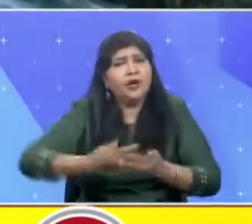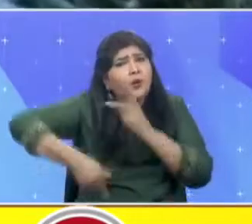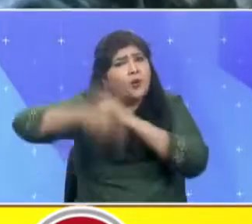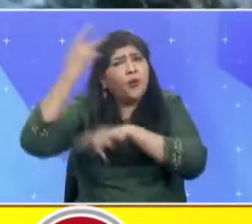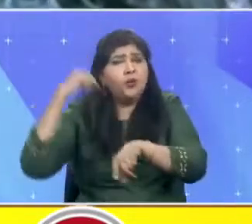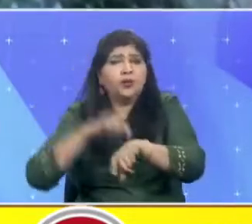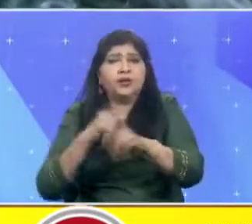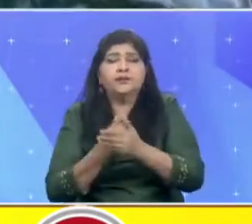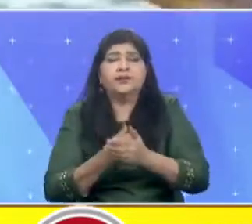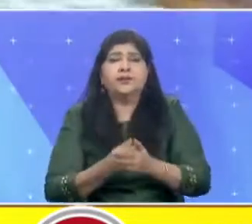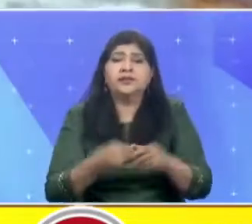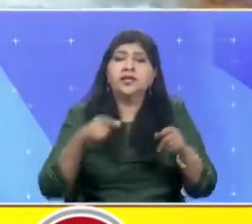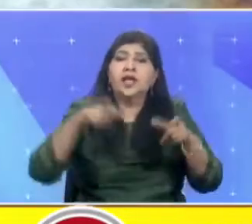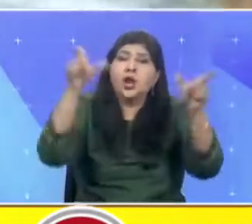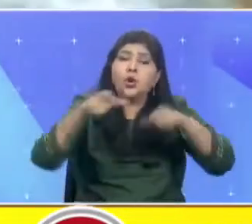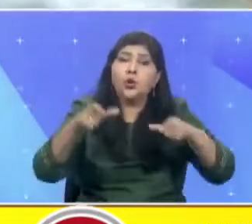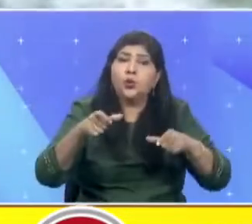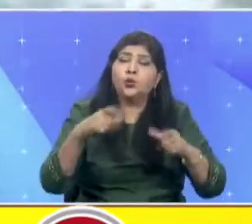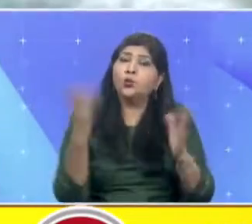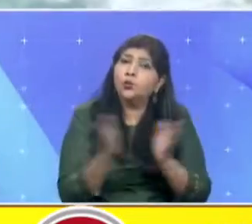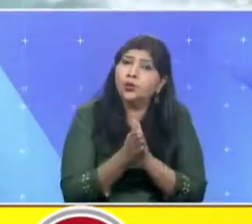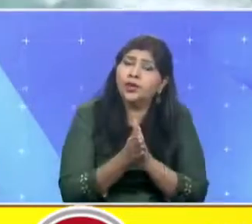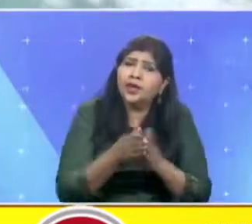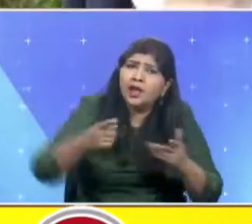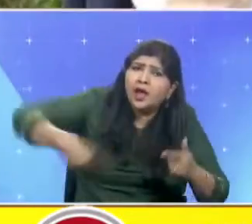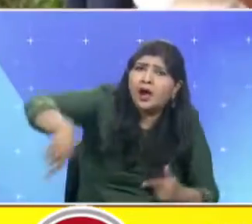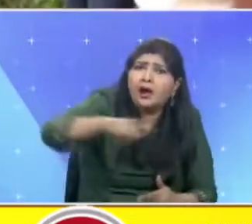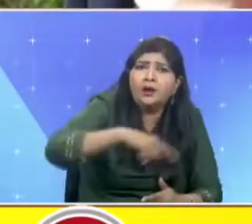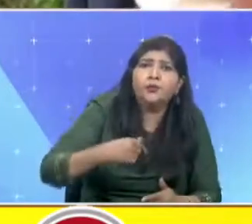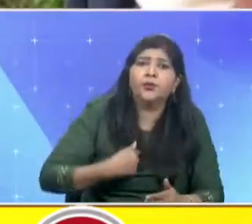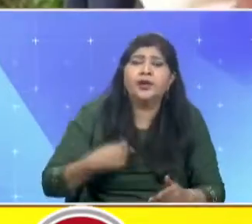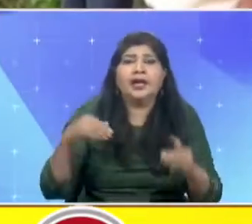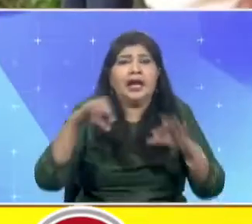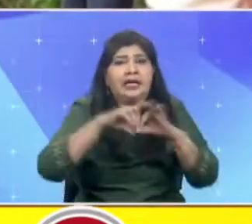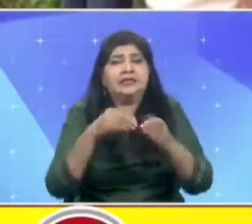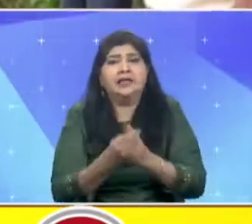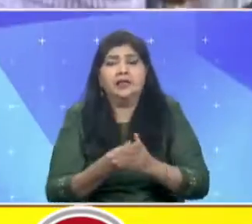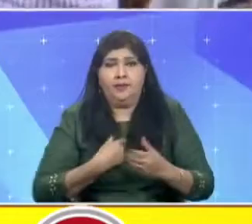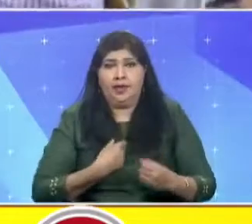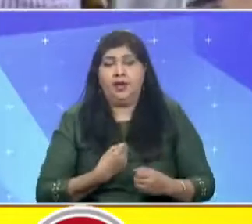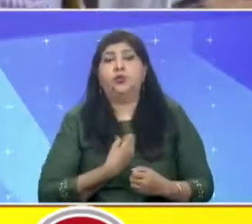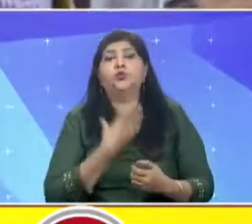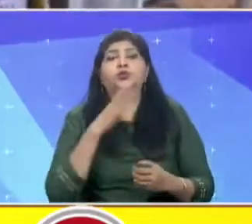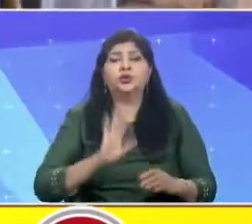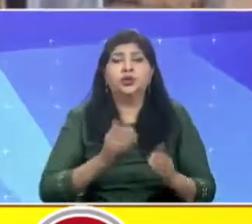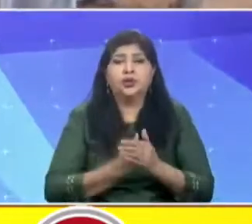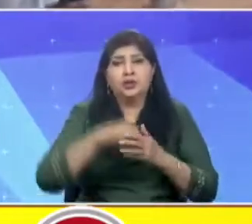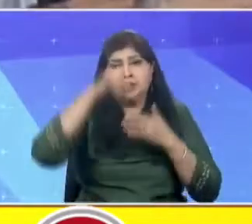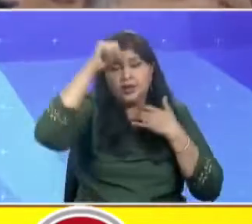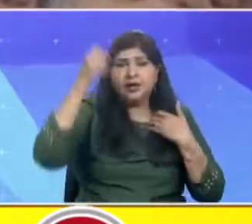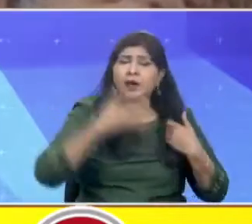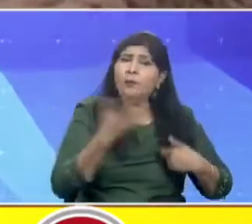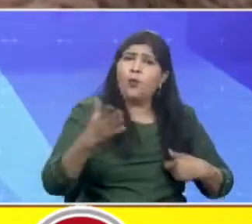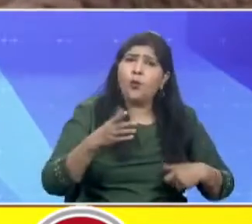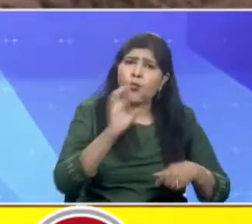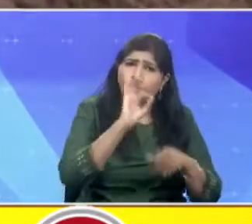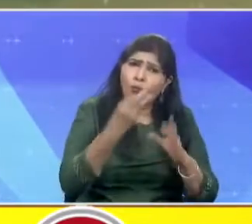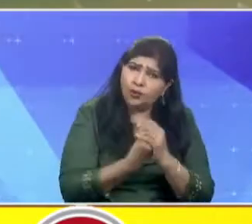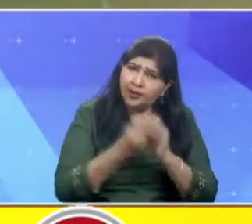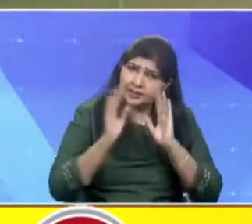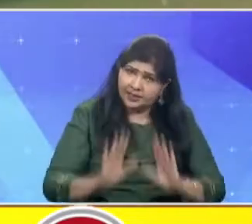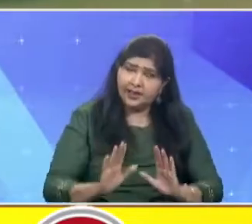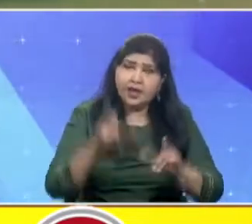से समाज के स्वभाव का हिस्सा रहा है। मुझे खुशी है कि देश में बहुत से लोगों